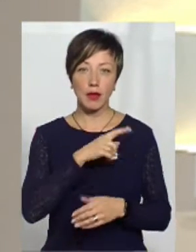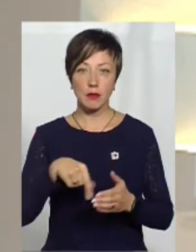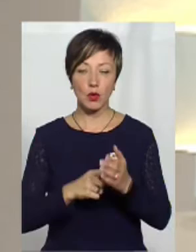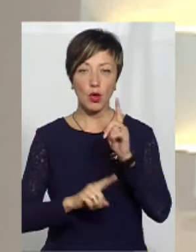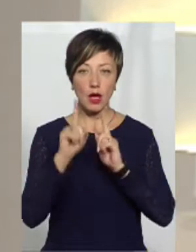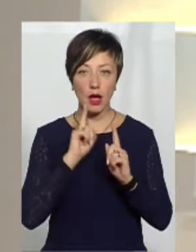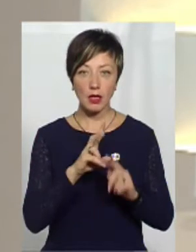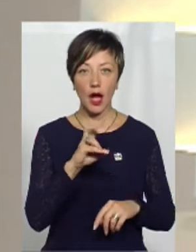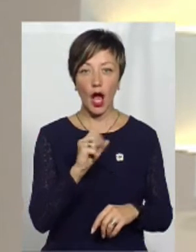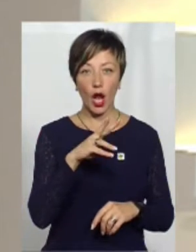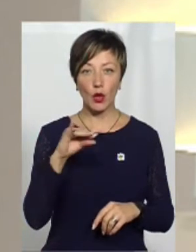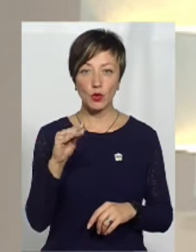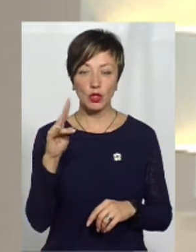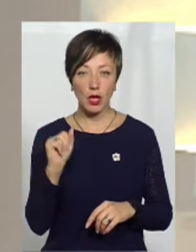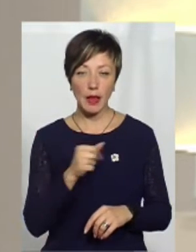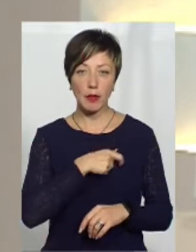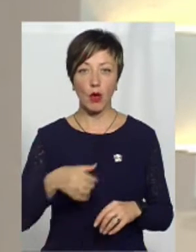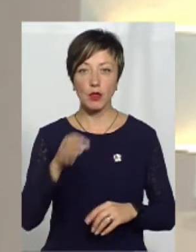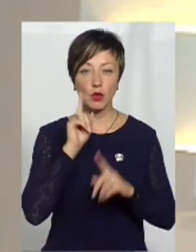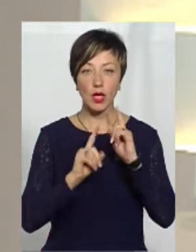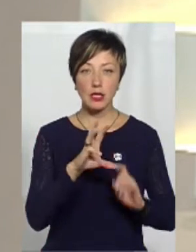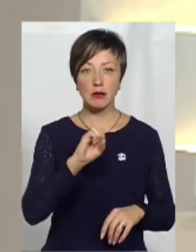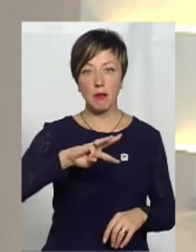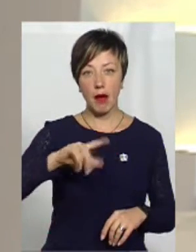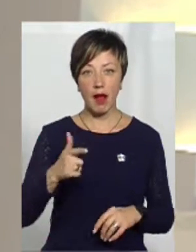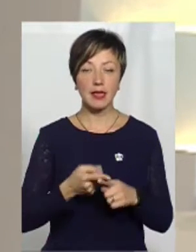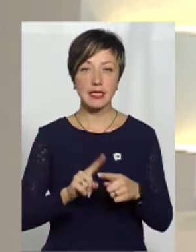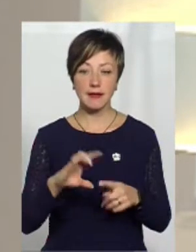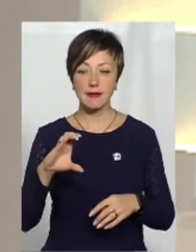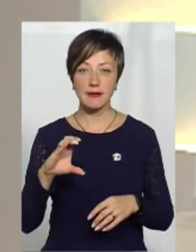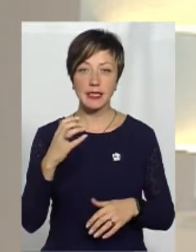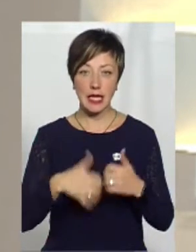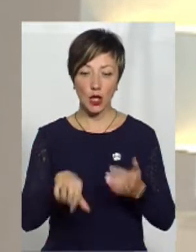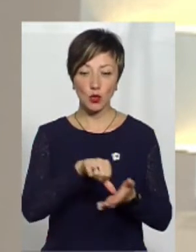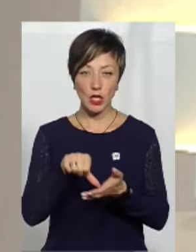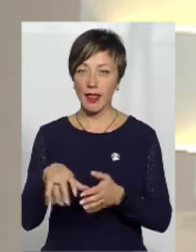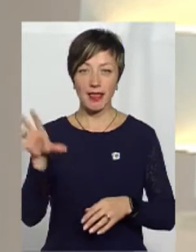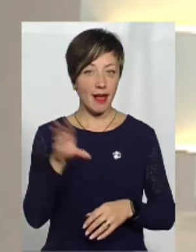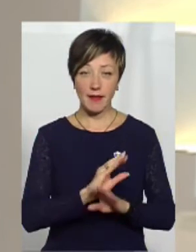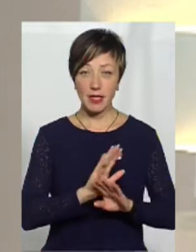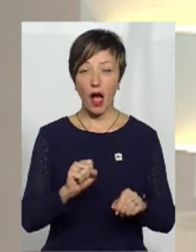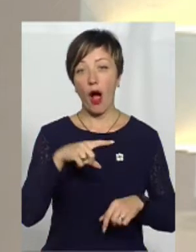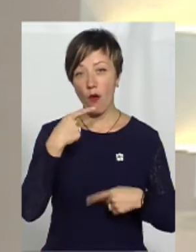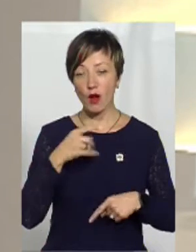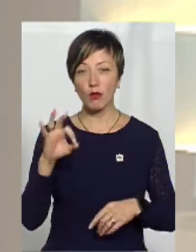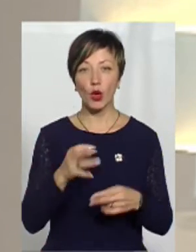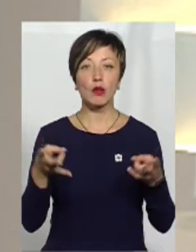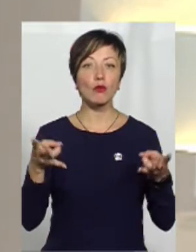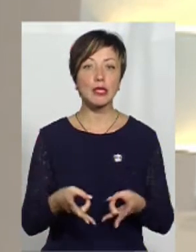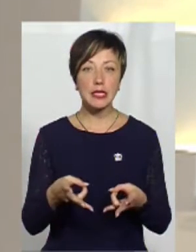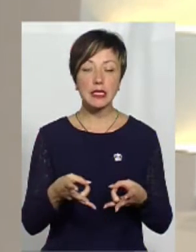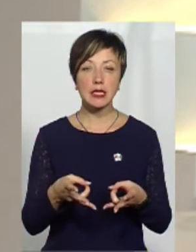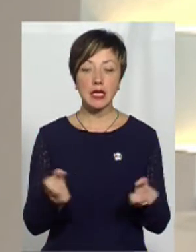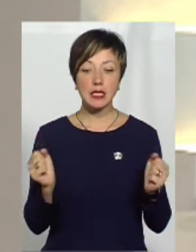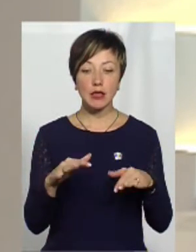ради Леся Калюжна і депутат обласної ради Юрій Смаль. Це серед учасників, я не називаю всіх, а говорили про необхідність